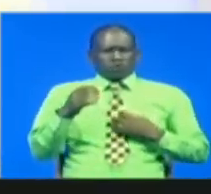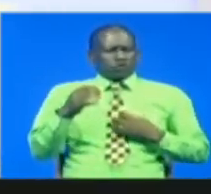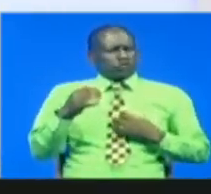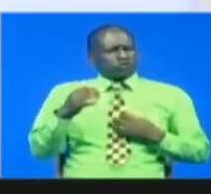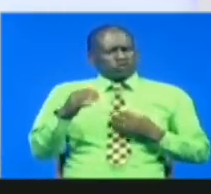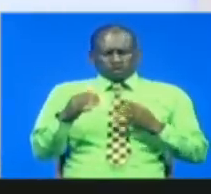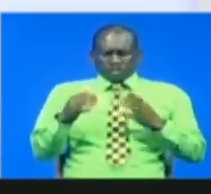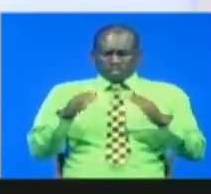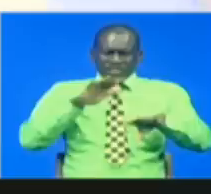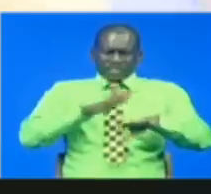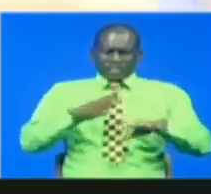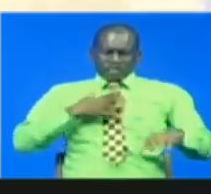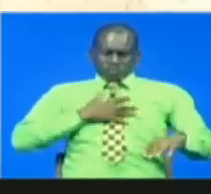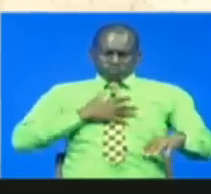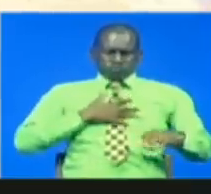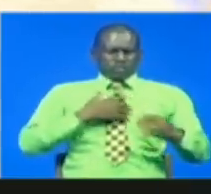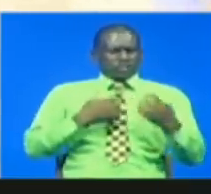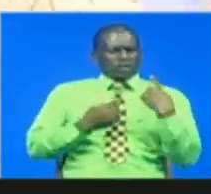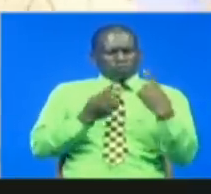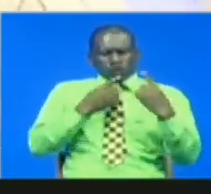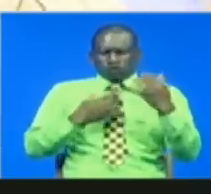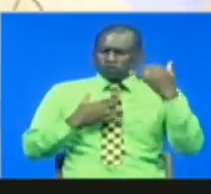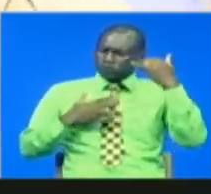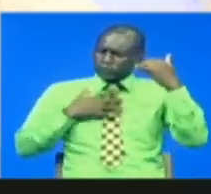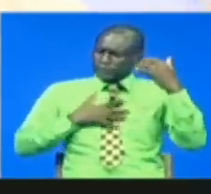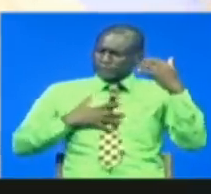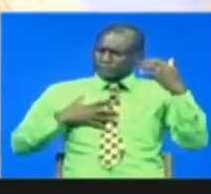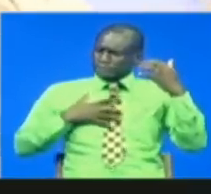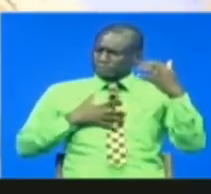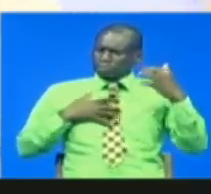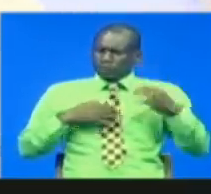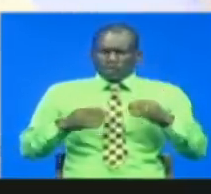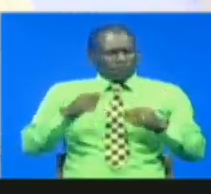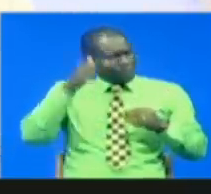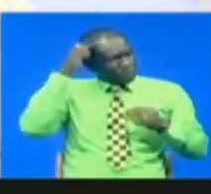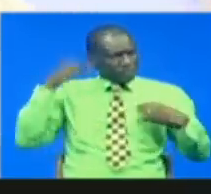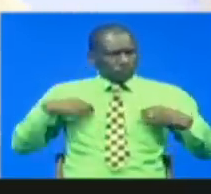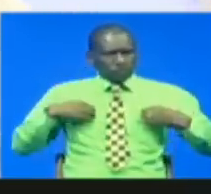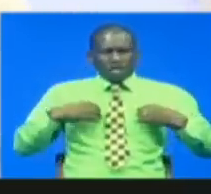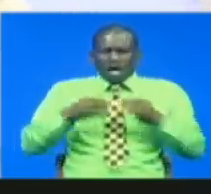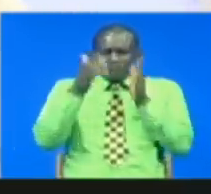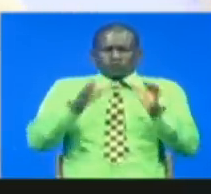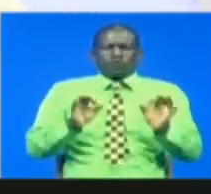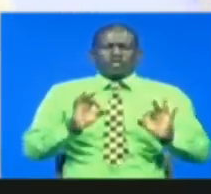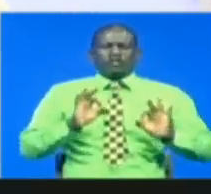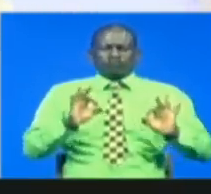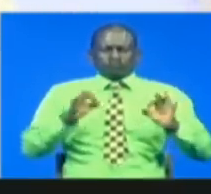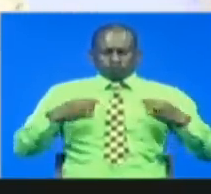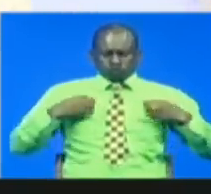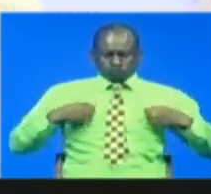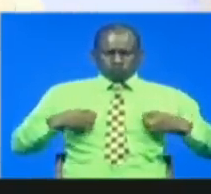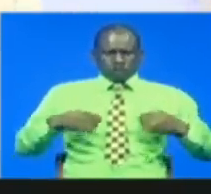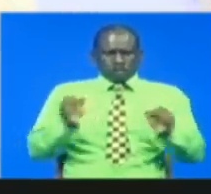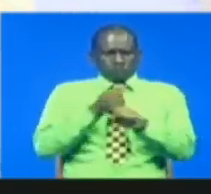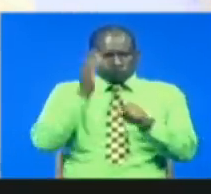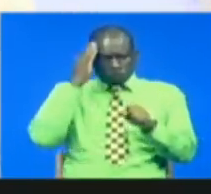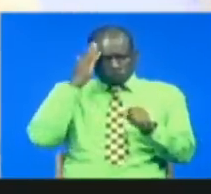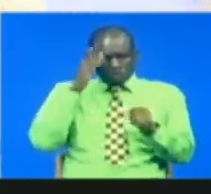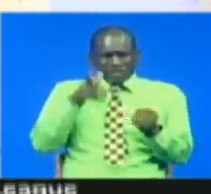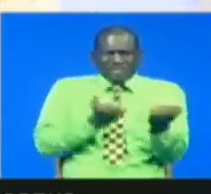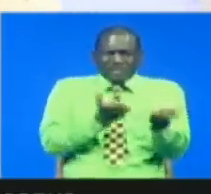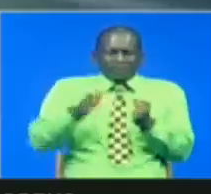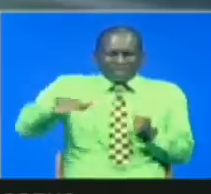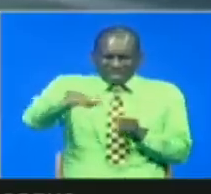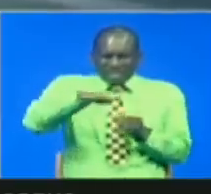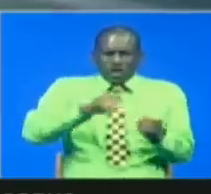Wakati nilipita sana nikimwangalia kwa shika shika kifua. Suti nyeusi. Sasa unajua mtu akiwa na suti huwezi jua. Na tarajia si hapo ni mali business premise. Kila